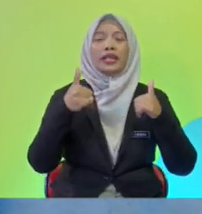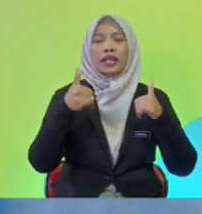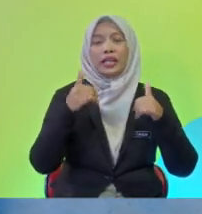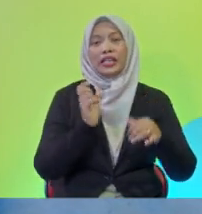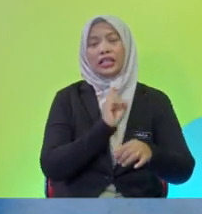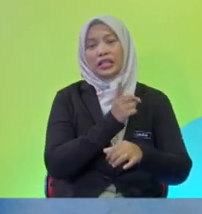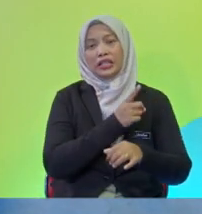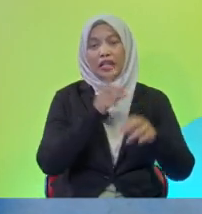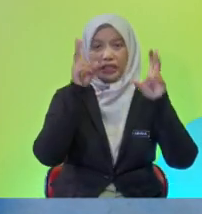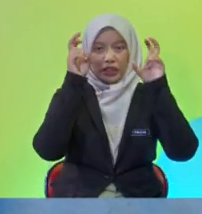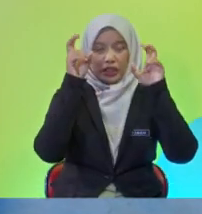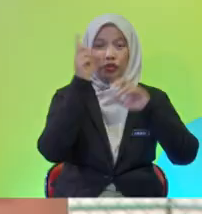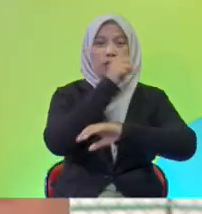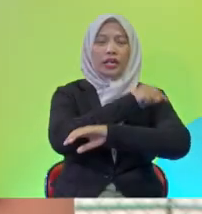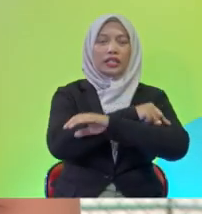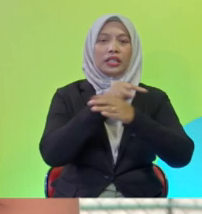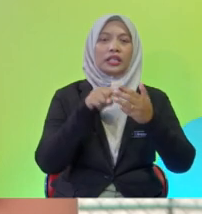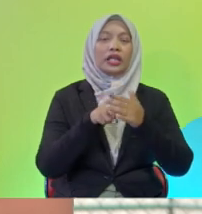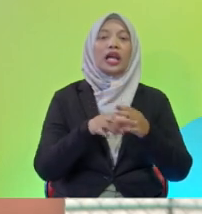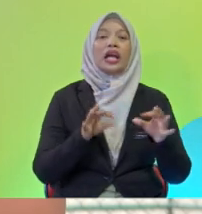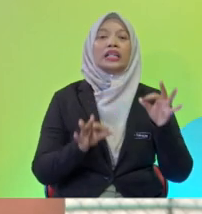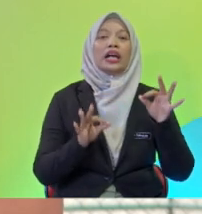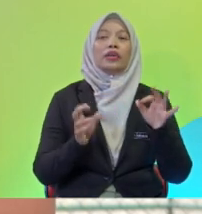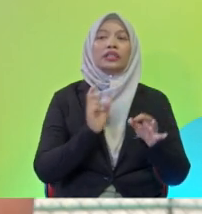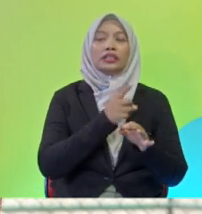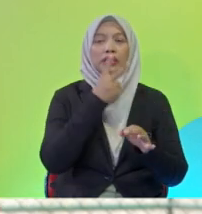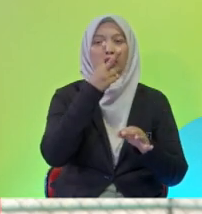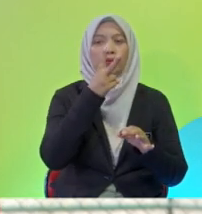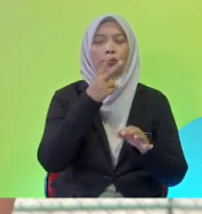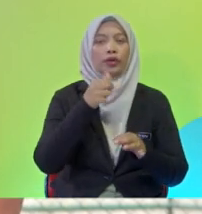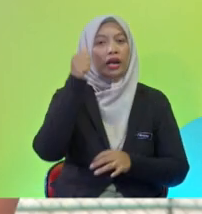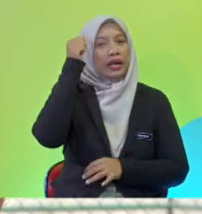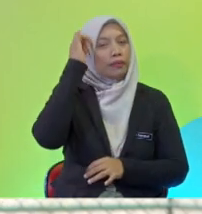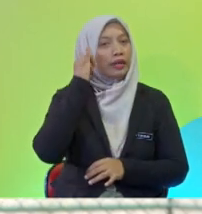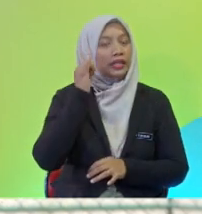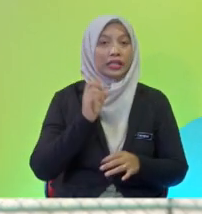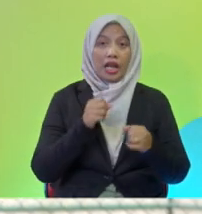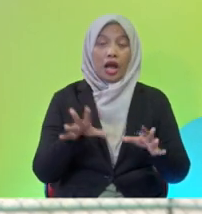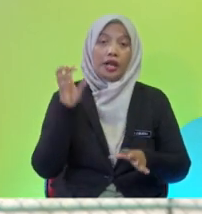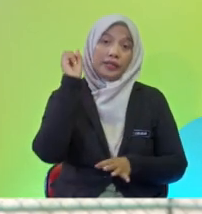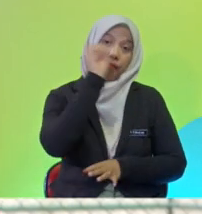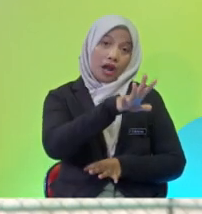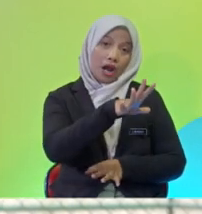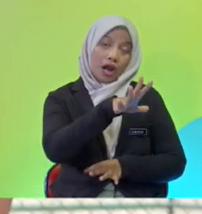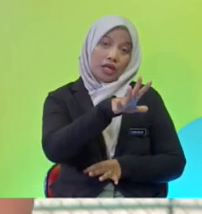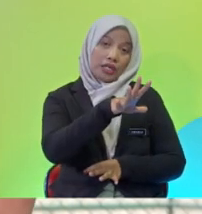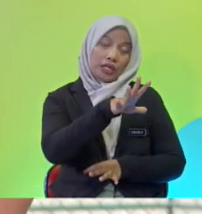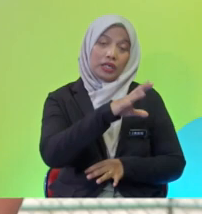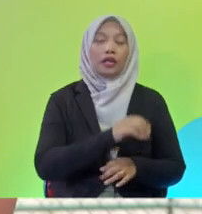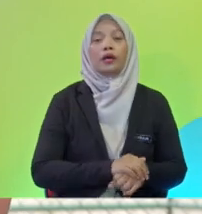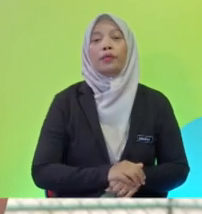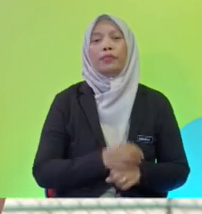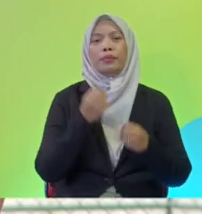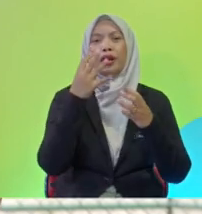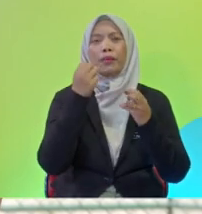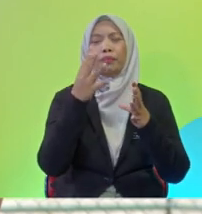dengan topik kita pada hari ini Cikgu? Okey, baiklah. Kalau kita tengok tadi, Aiman telah dibaling masa slot gimmick tadi kan, Aiman telah dibaling